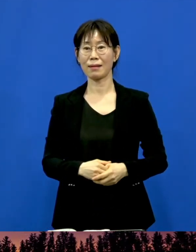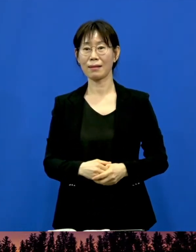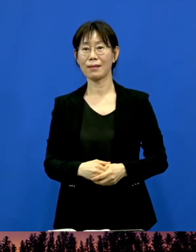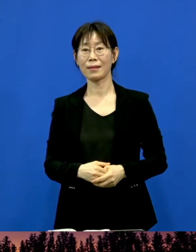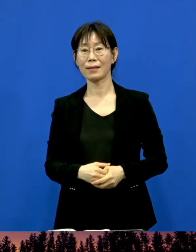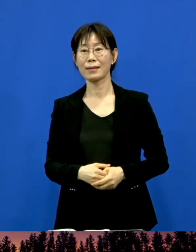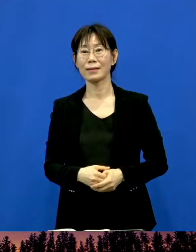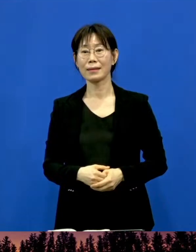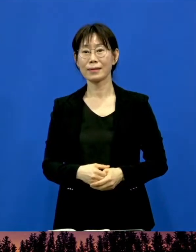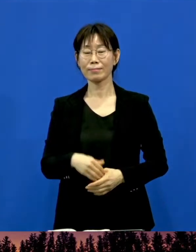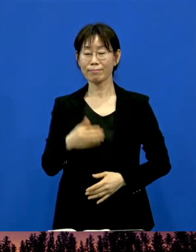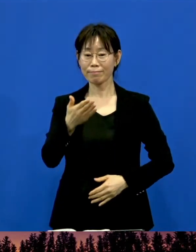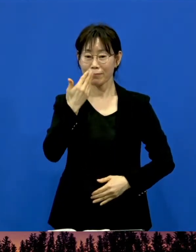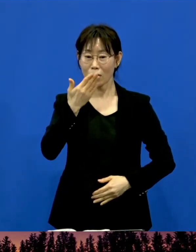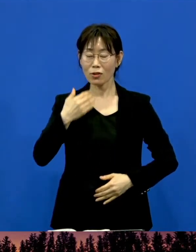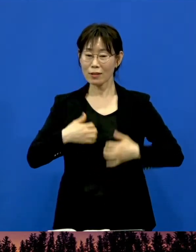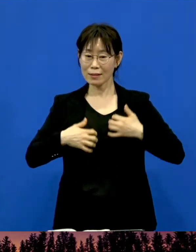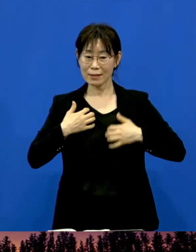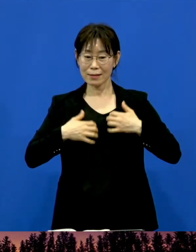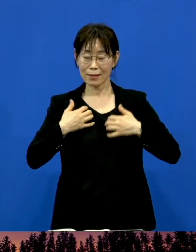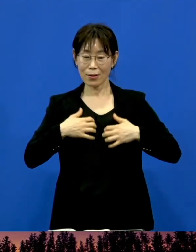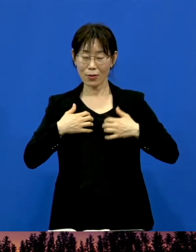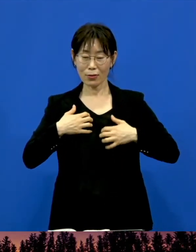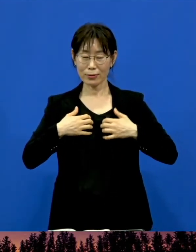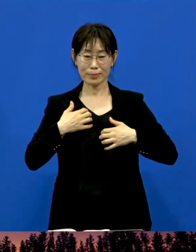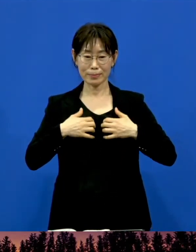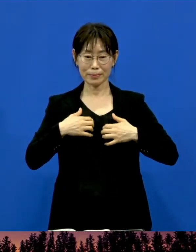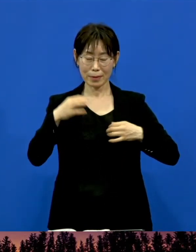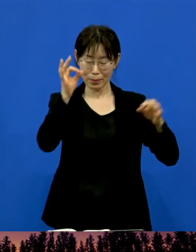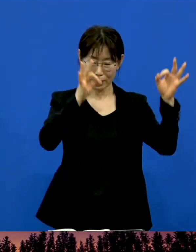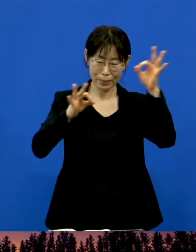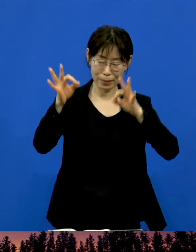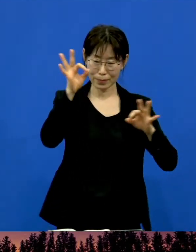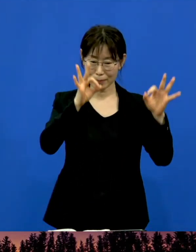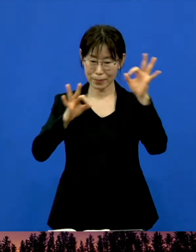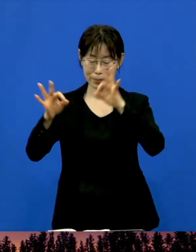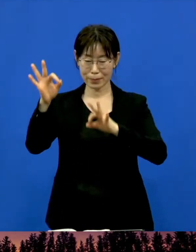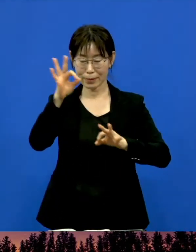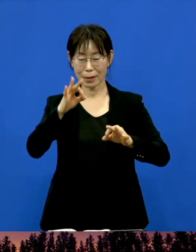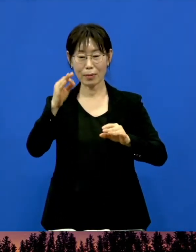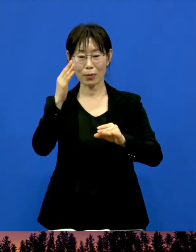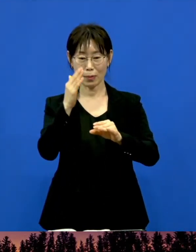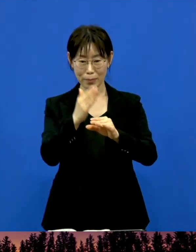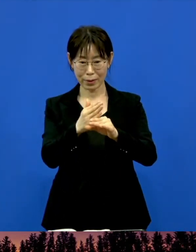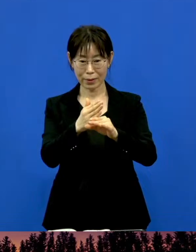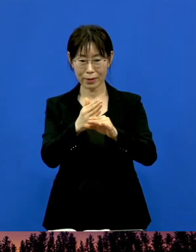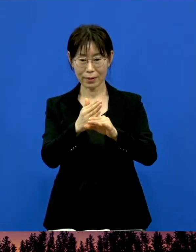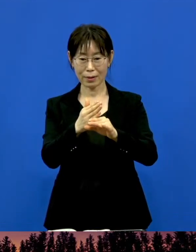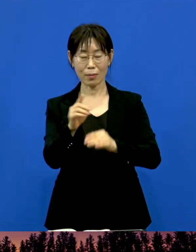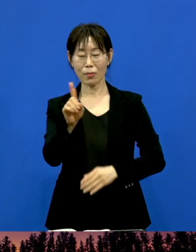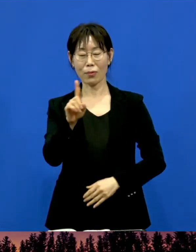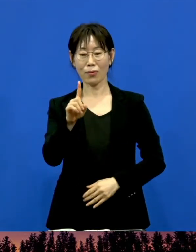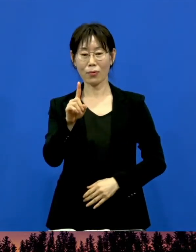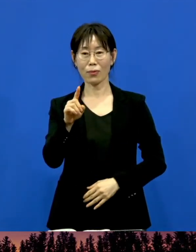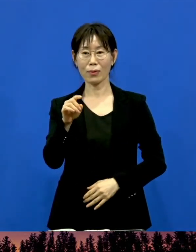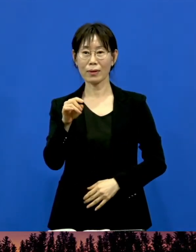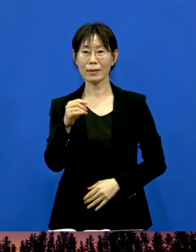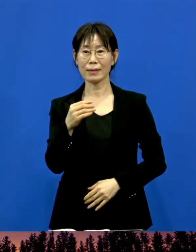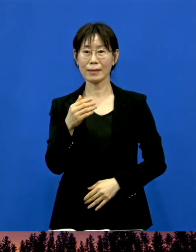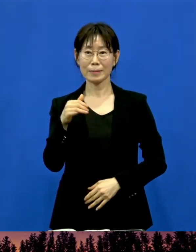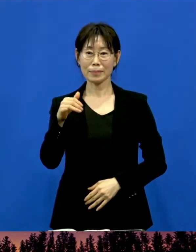근데 여러분, 뭘 먹는 즐거움을 찾다 보면 즐거움을 쫓아다니다 거기에서 이제 탐식이라는 게 찾아오는 거예요. 탐식이라는